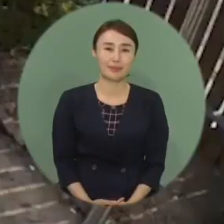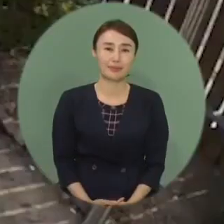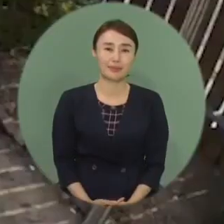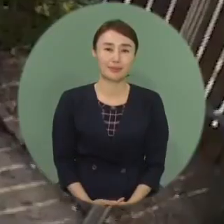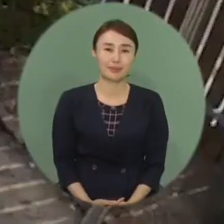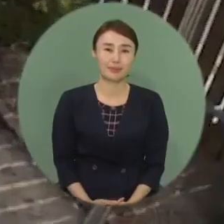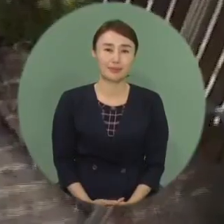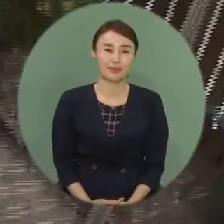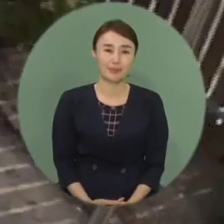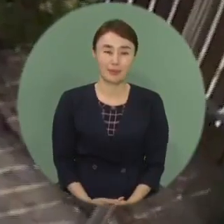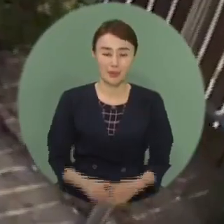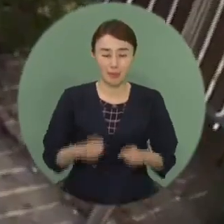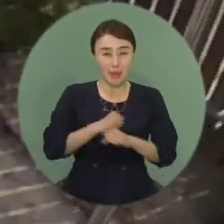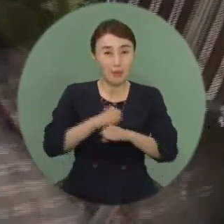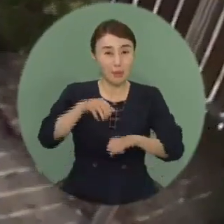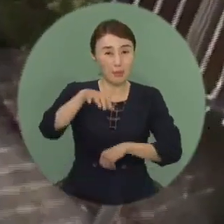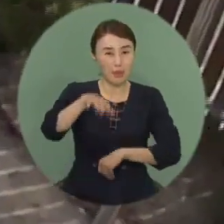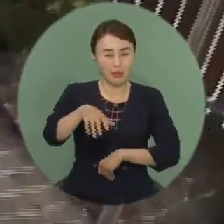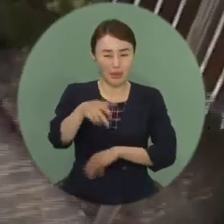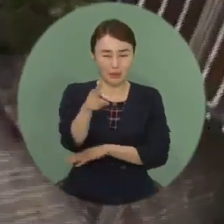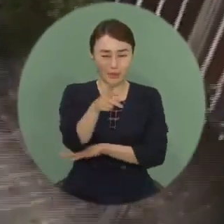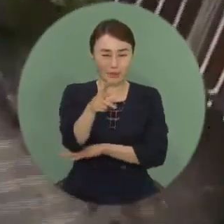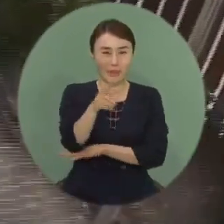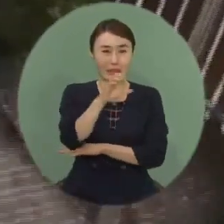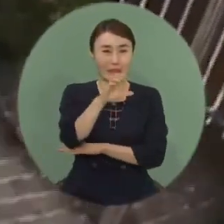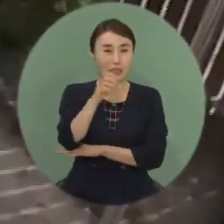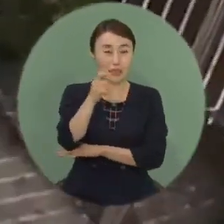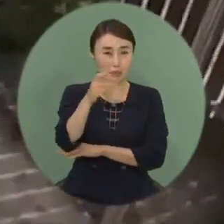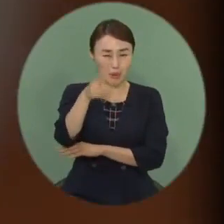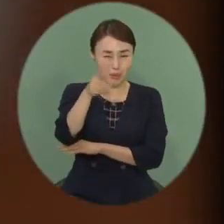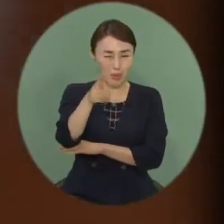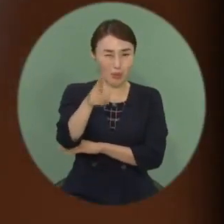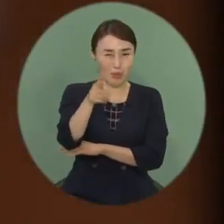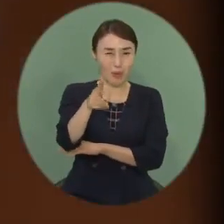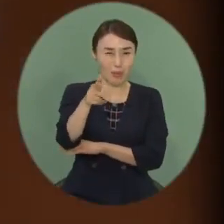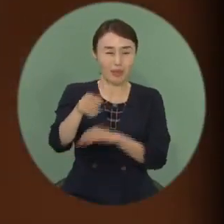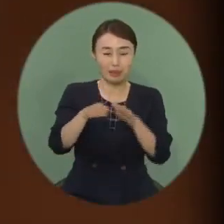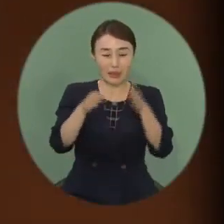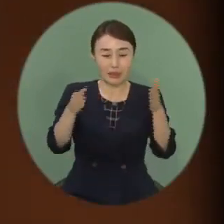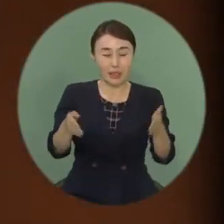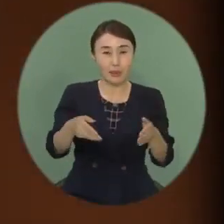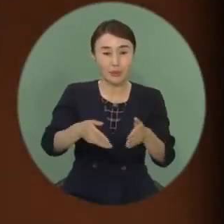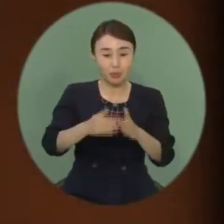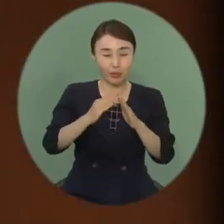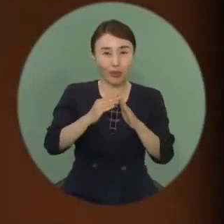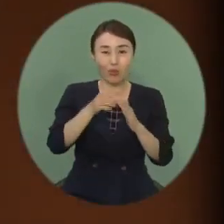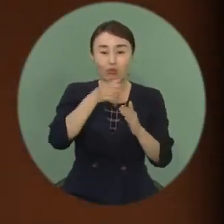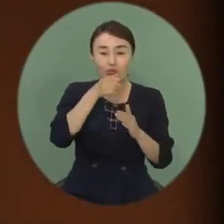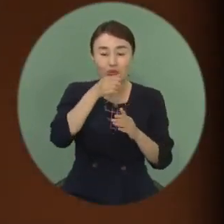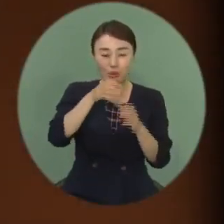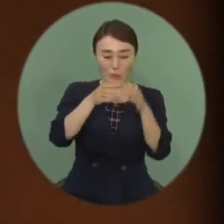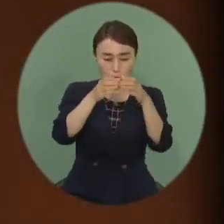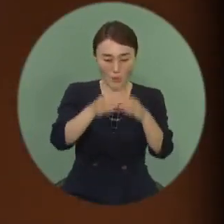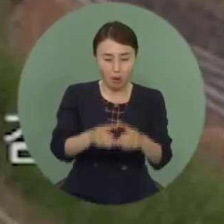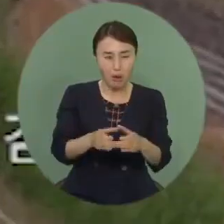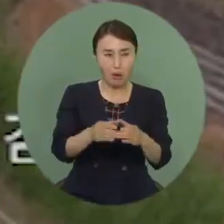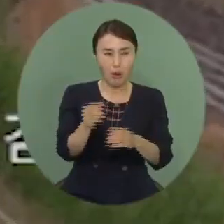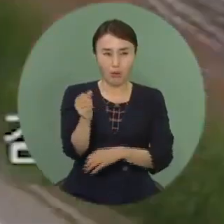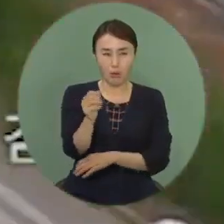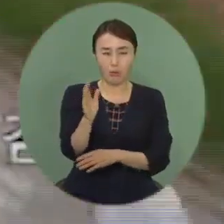취재했습니다 마당을 비추는 CCTV 덜컹 흔들리고 책상에 세워둔 물병에서 떨림이